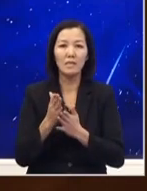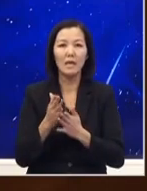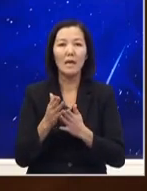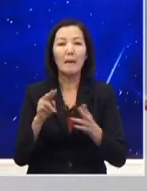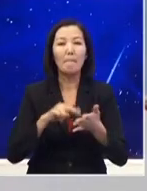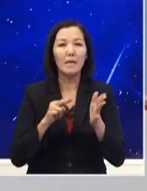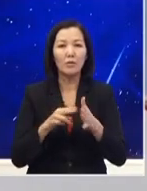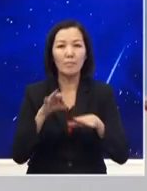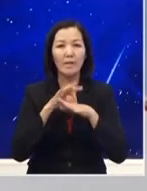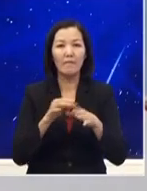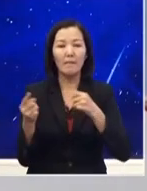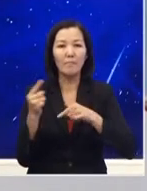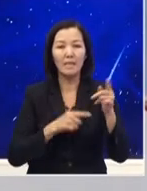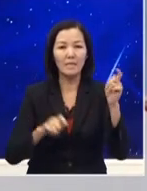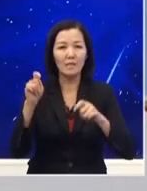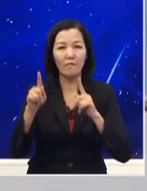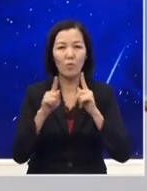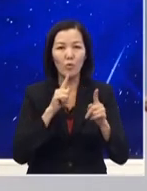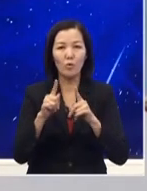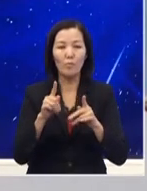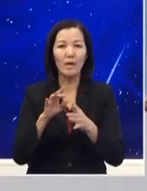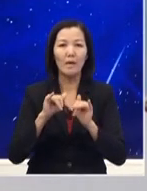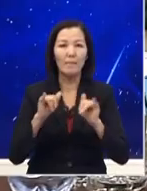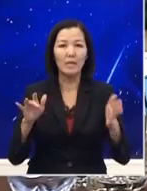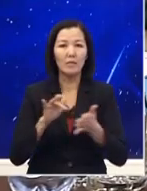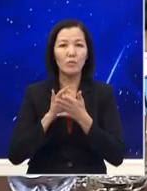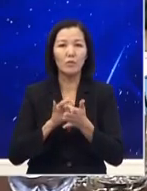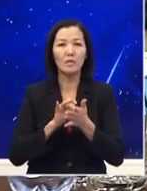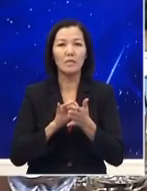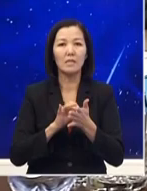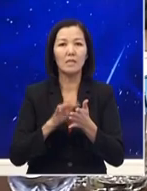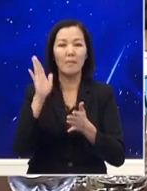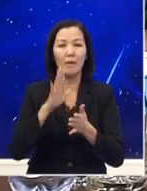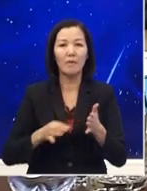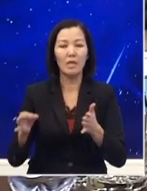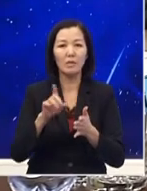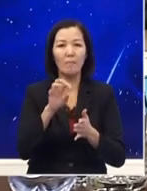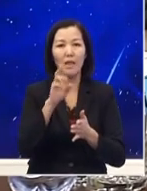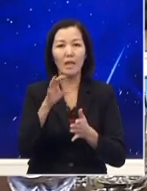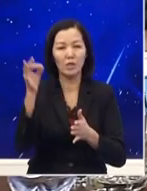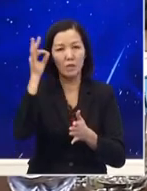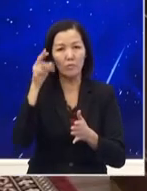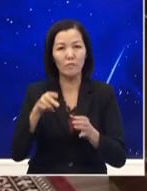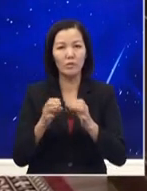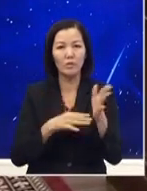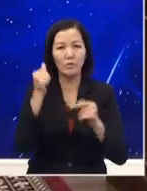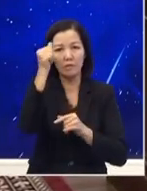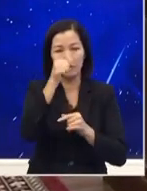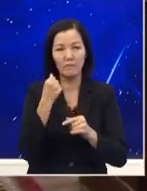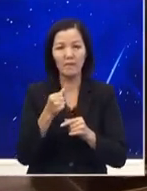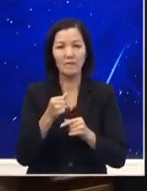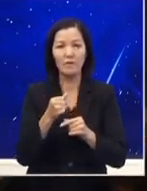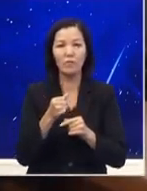того, планируется проведение бизнес-форума по развитию туристической зоны на побережье озера Балхаш. Напомню, с